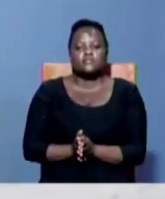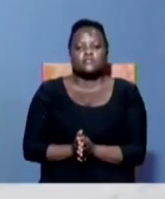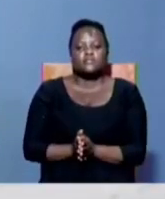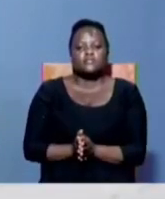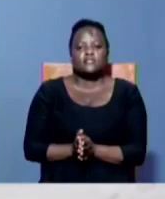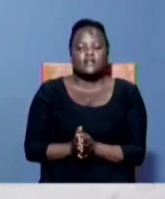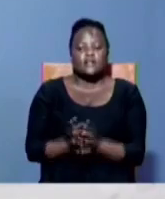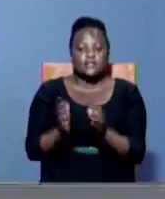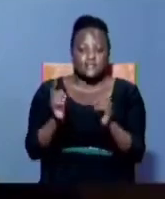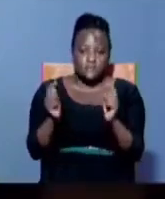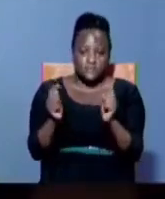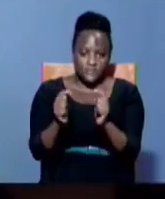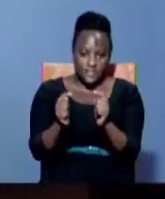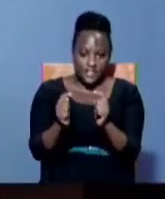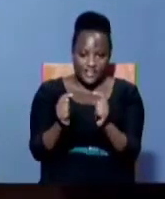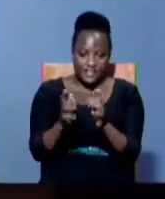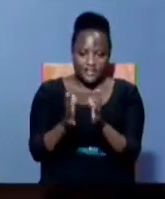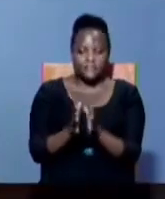zinapokutana,